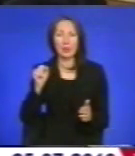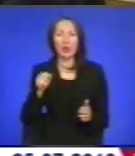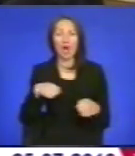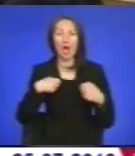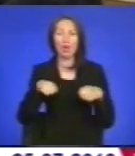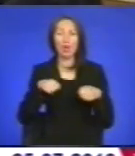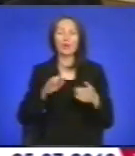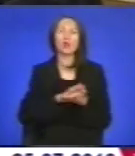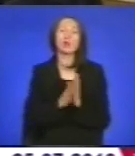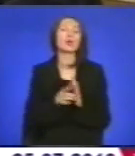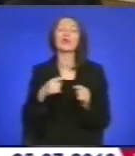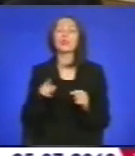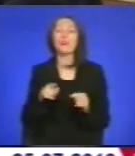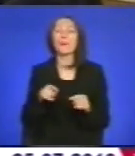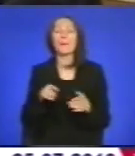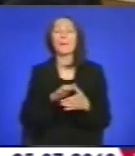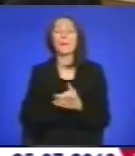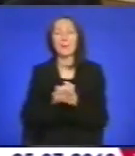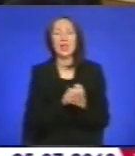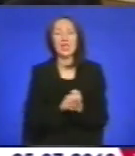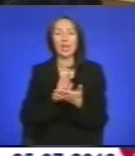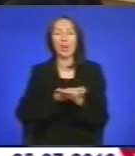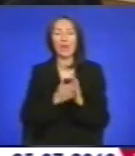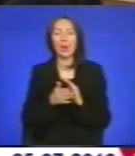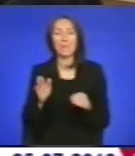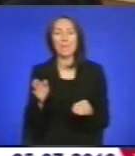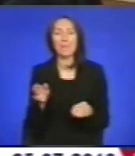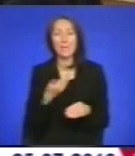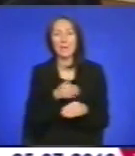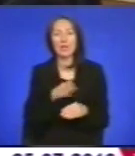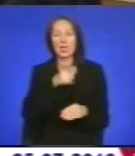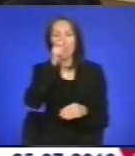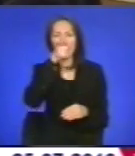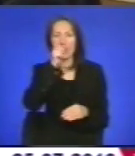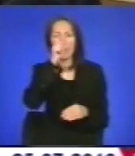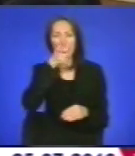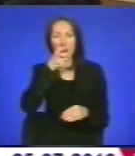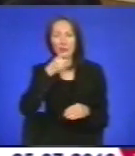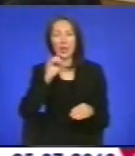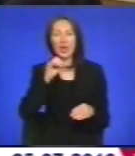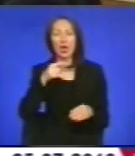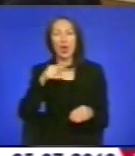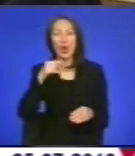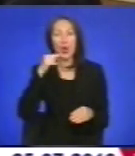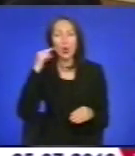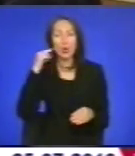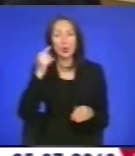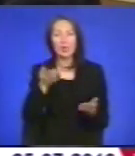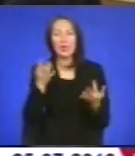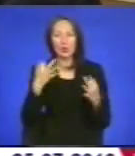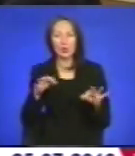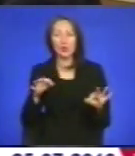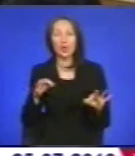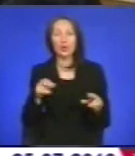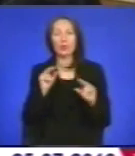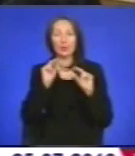мирні договори між греками і Русю, де дозволено складати клятву для християн на